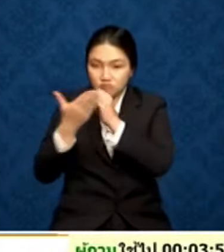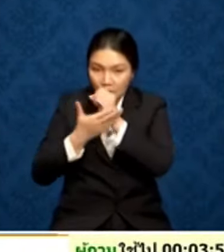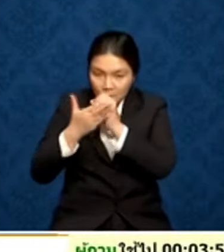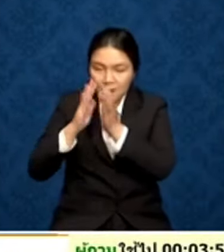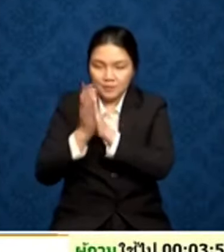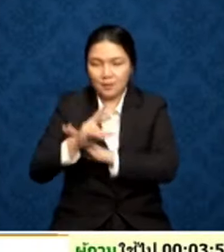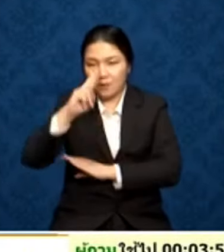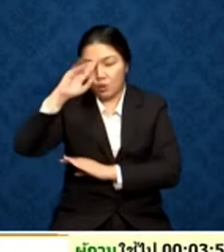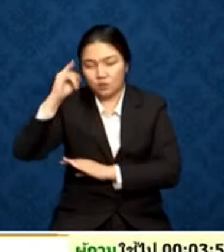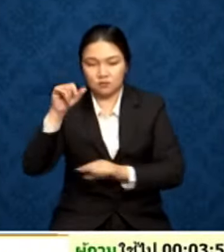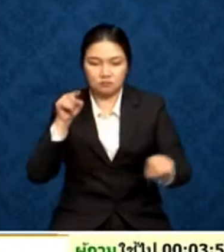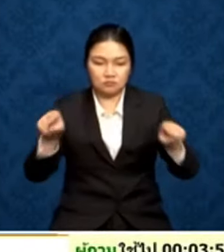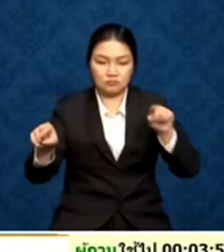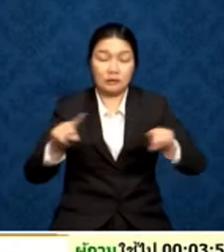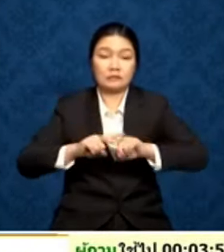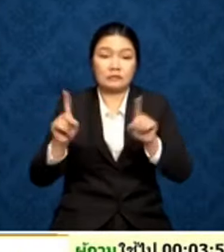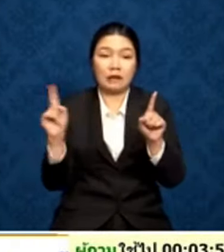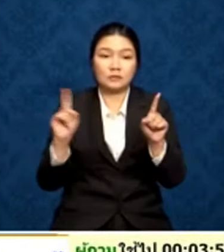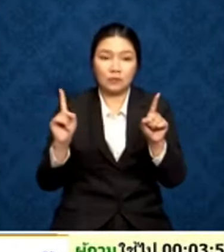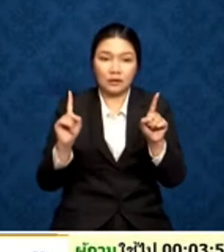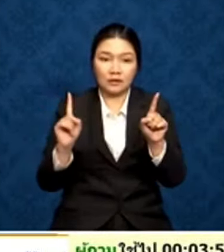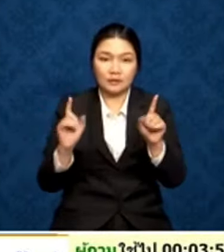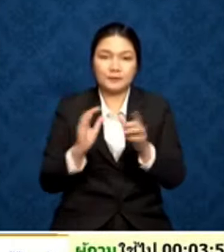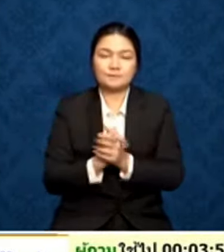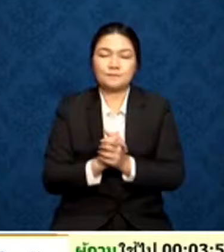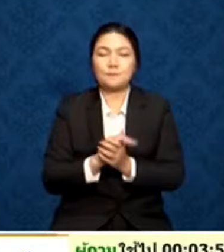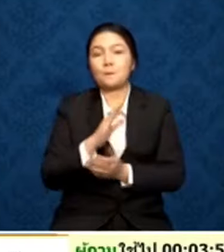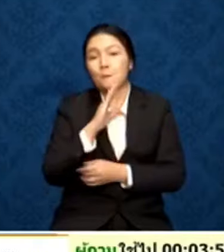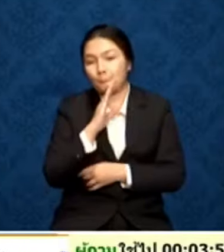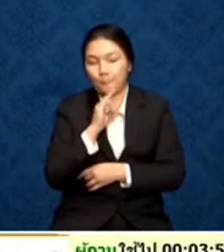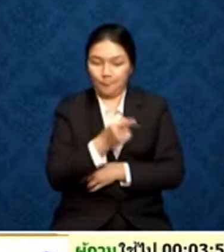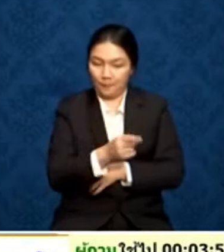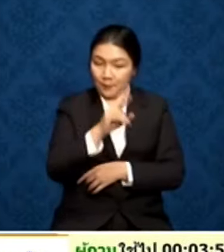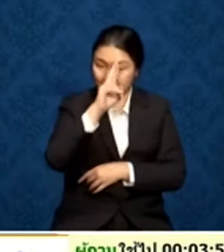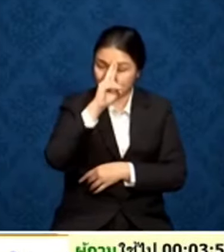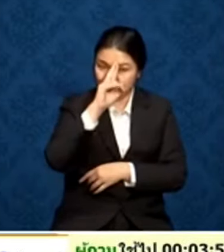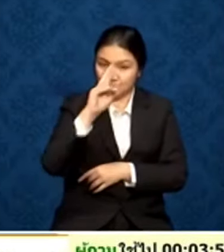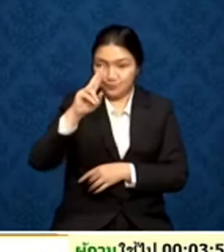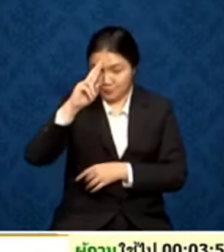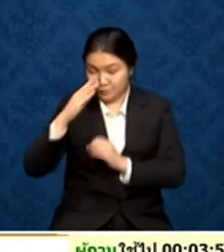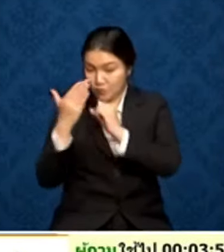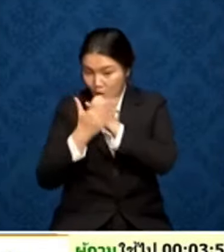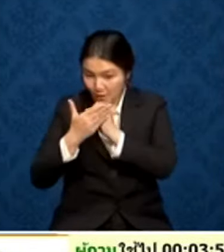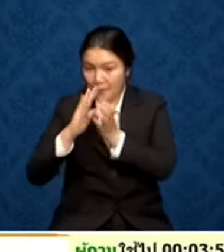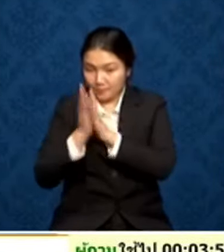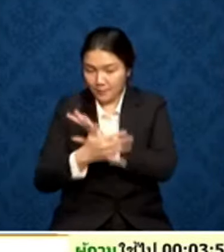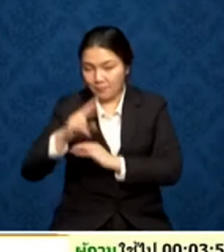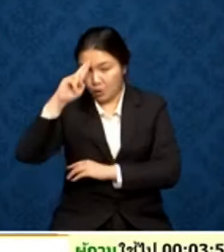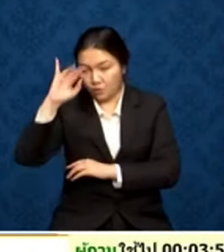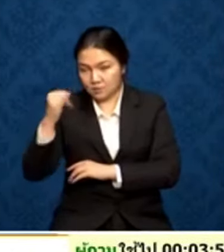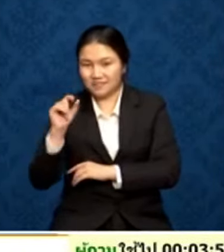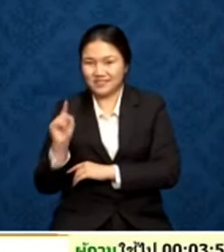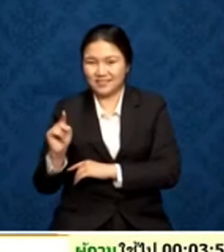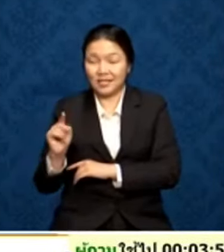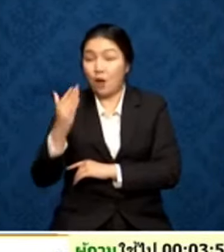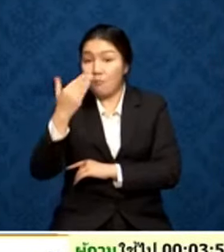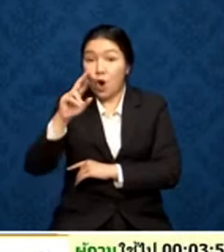างกันตรงที่ว่าผู้ป่วยจิตเวชยาเสพติดเนี่ยมีโรคอื่นมาด้